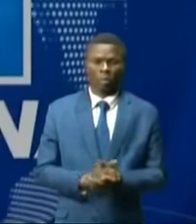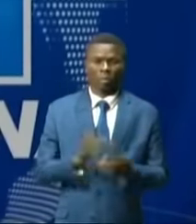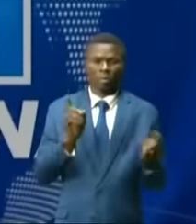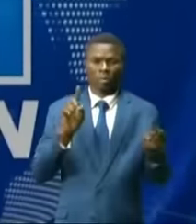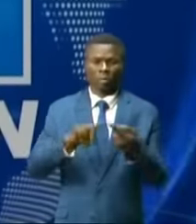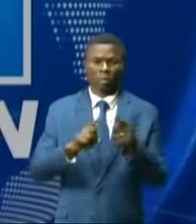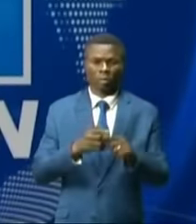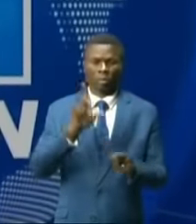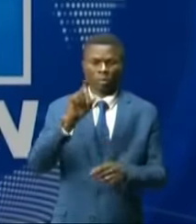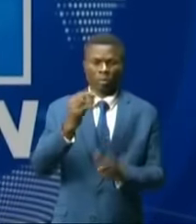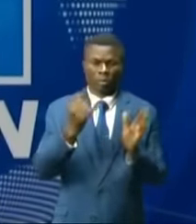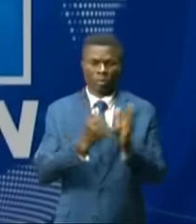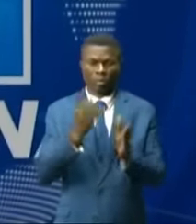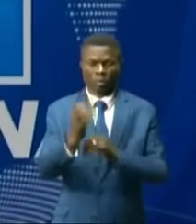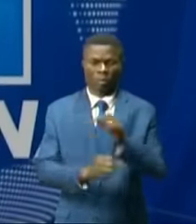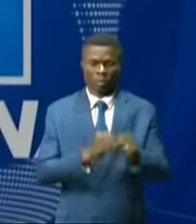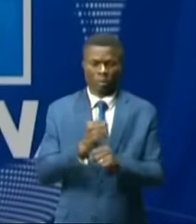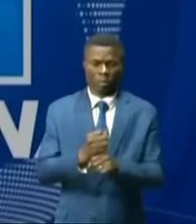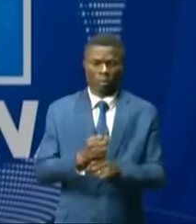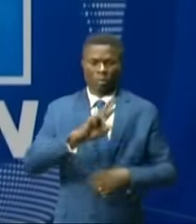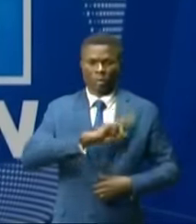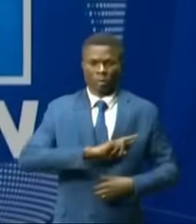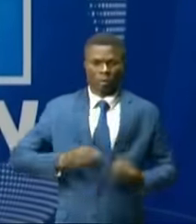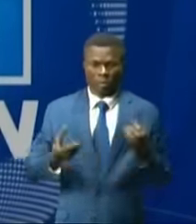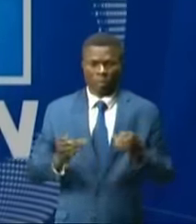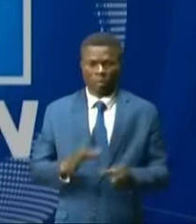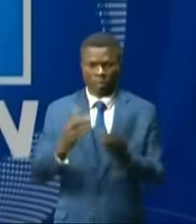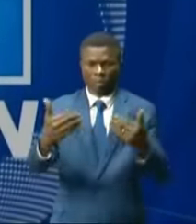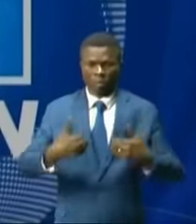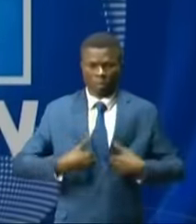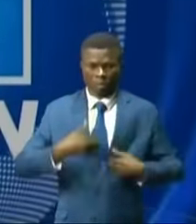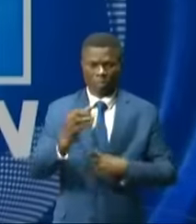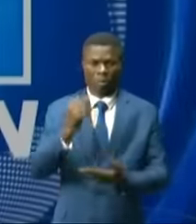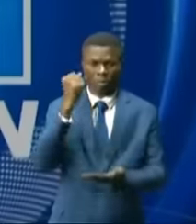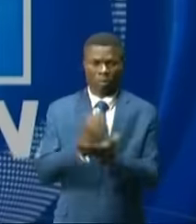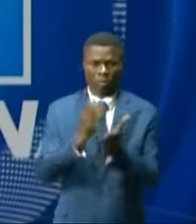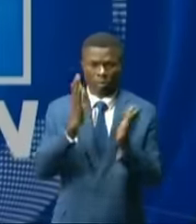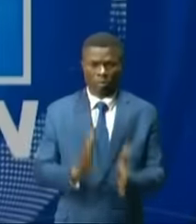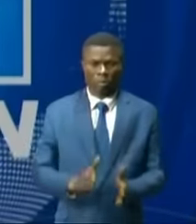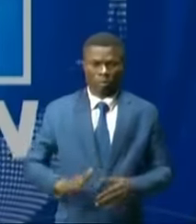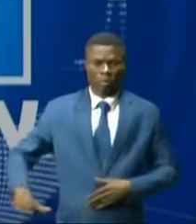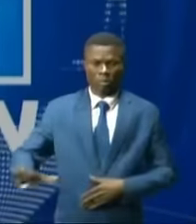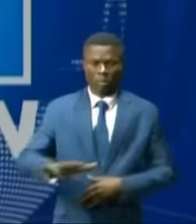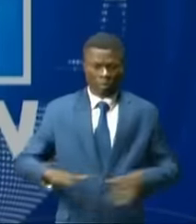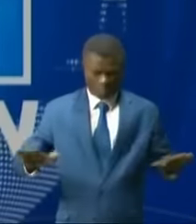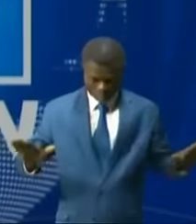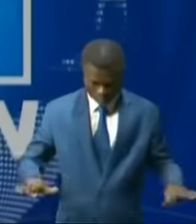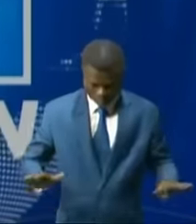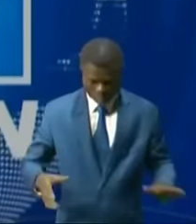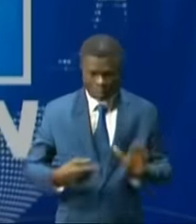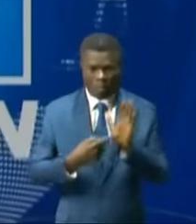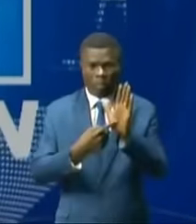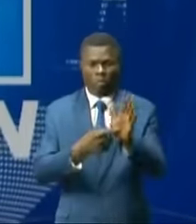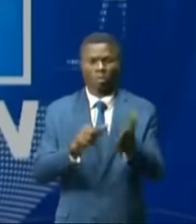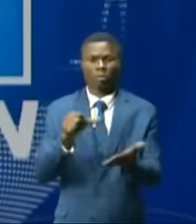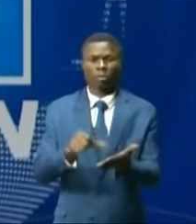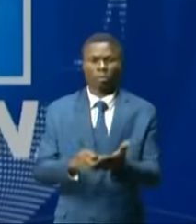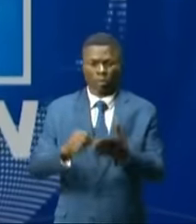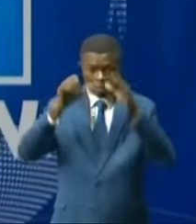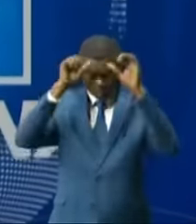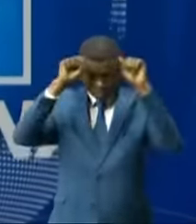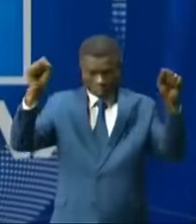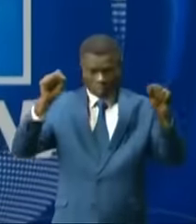Diplomatie, 26 ans après, la RDC dispose d'un ambassadeur au Sénégal. Christophe Mozungu a présenté ses lettres de créance au